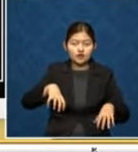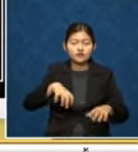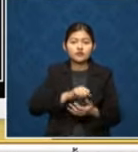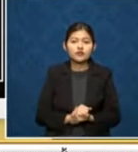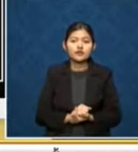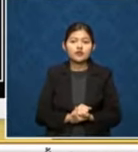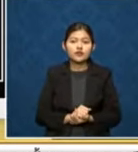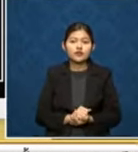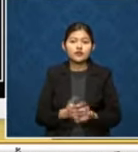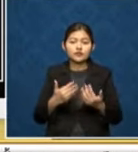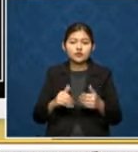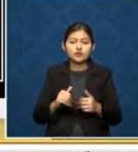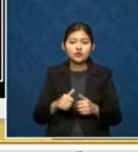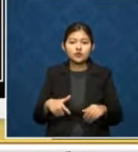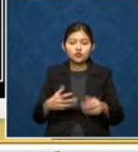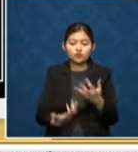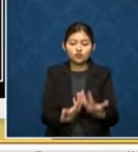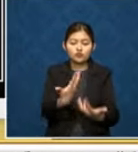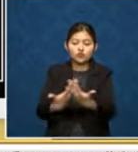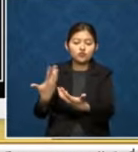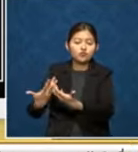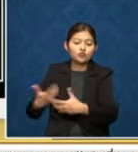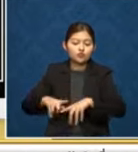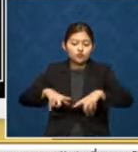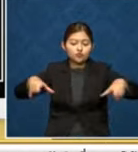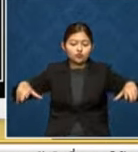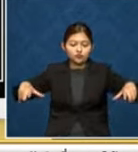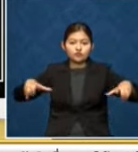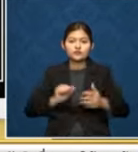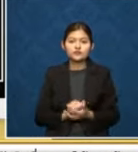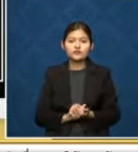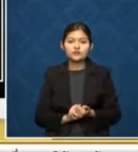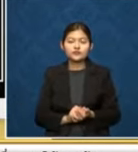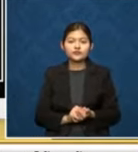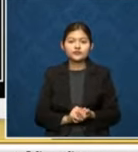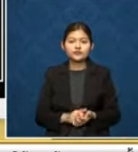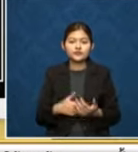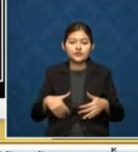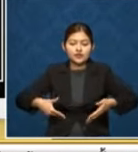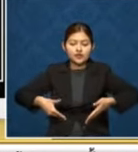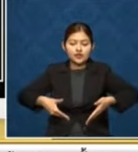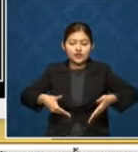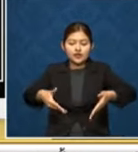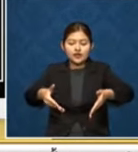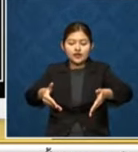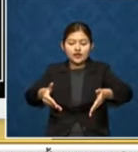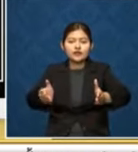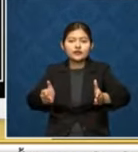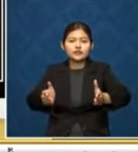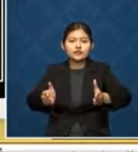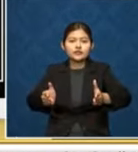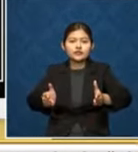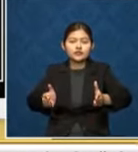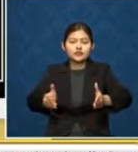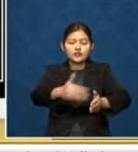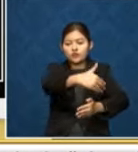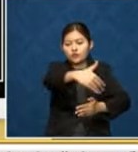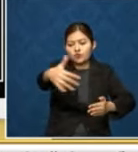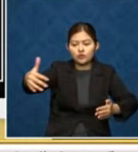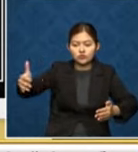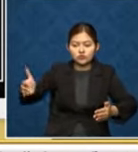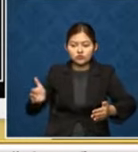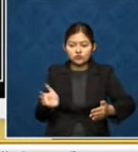ที่เป็นทุ่งนาเป็นส่วนใหญ่แล้วทางนั้นจะครอบรอบๆอ่างนั้นรอ